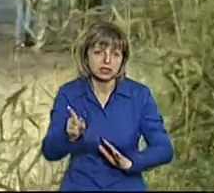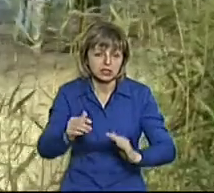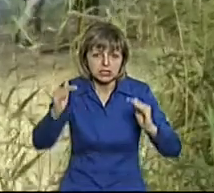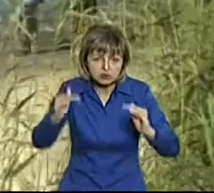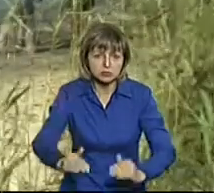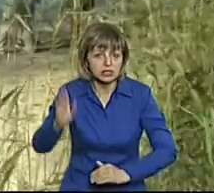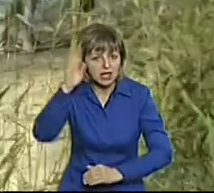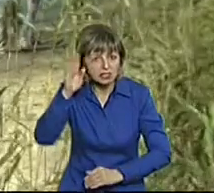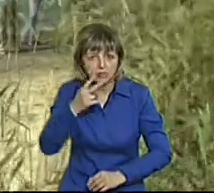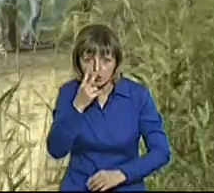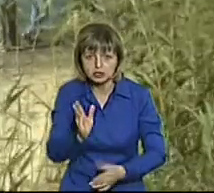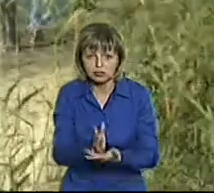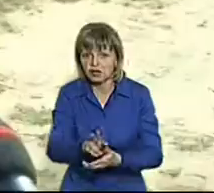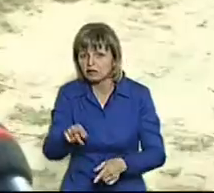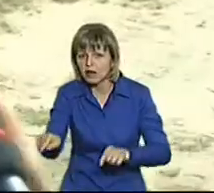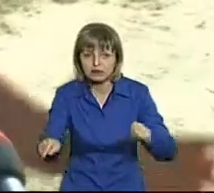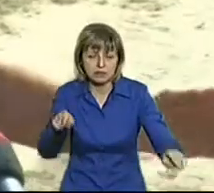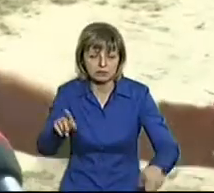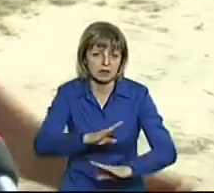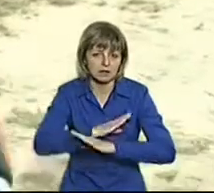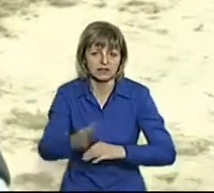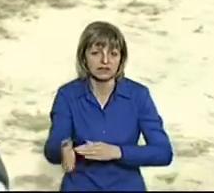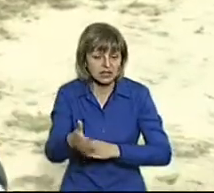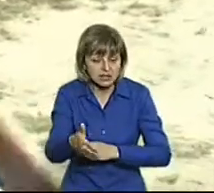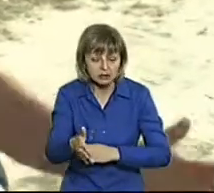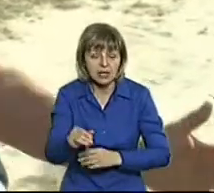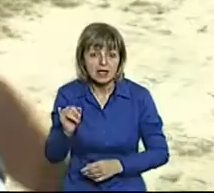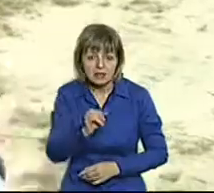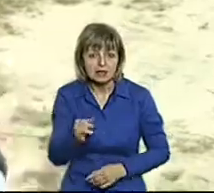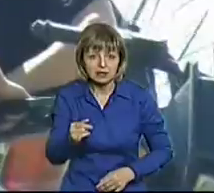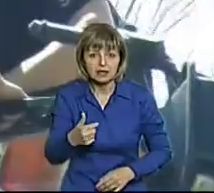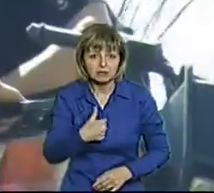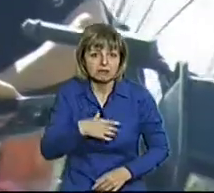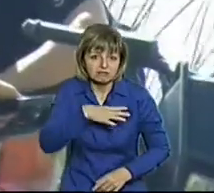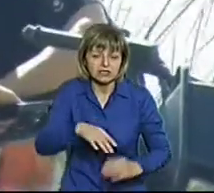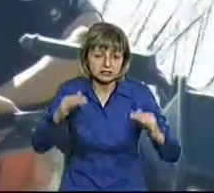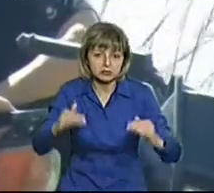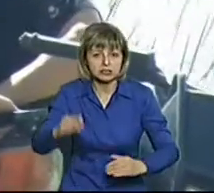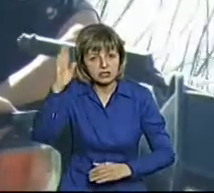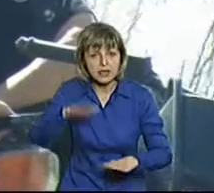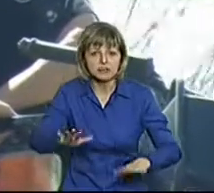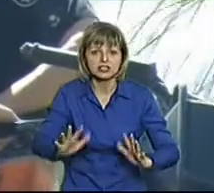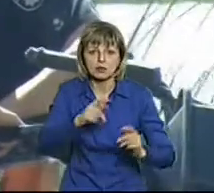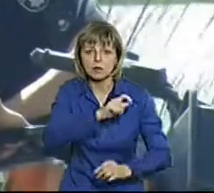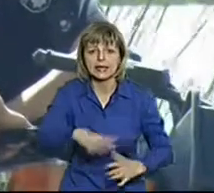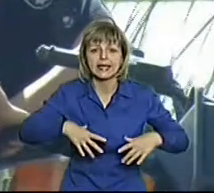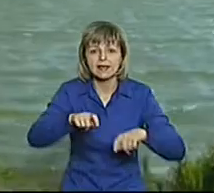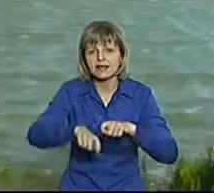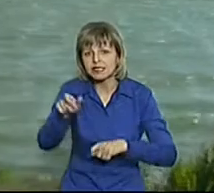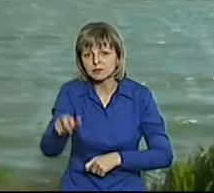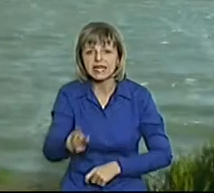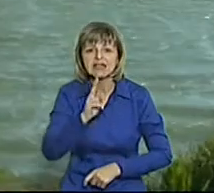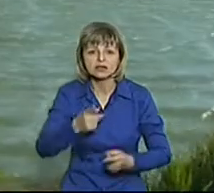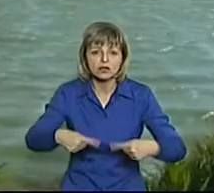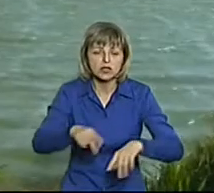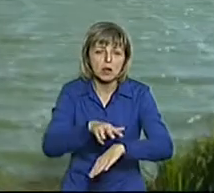побачили, що є відходи карася, плотви десь, через то ми його і треба було спустити. На місце події приїхав інспектор Ківерцівського